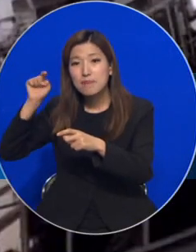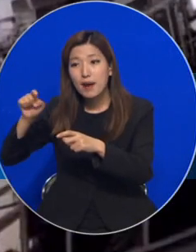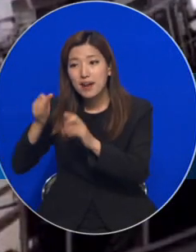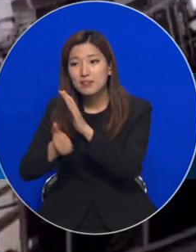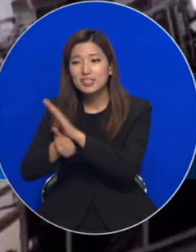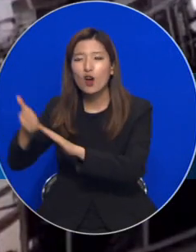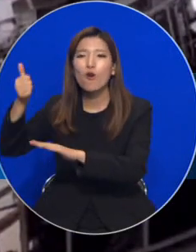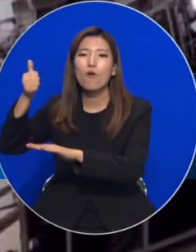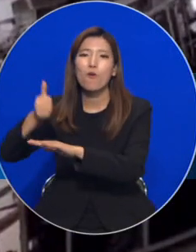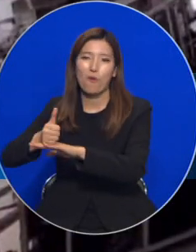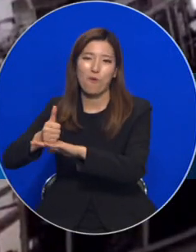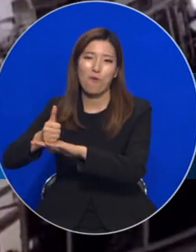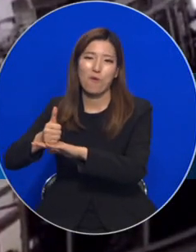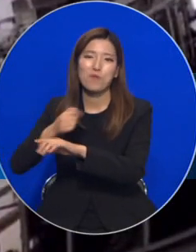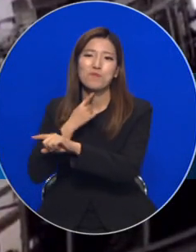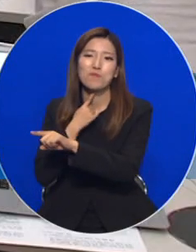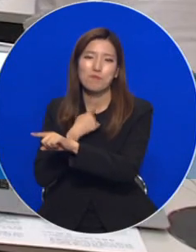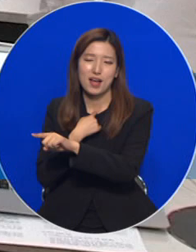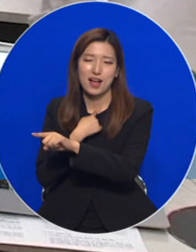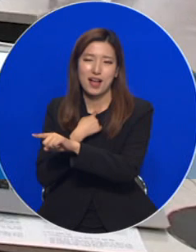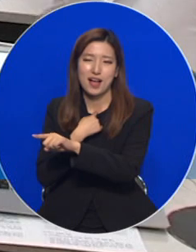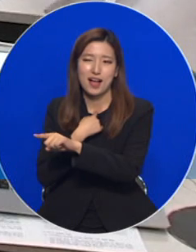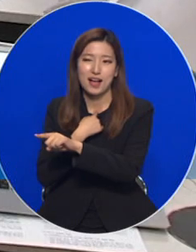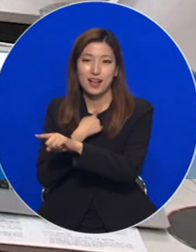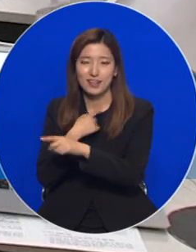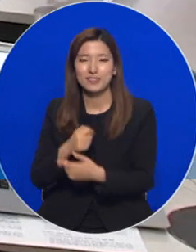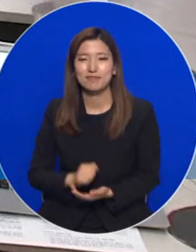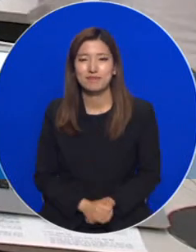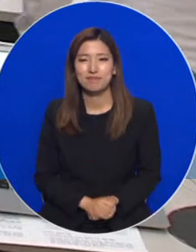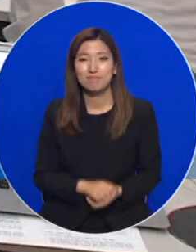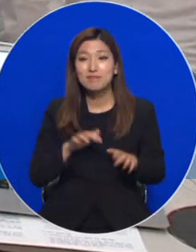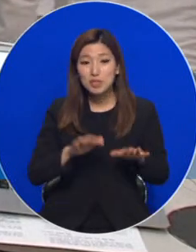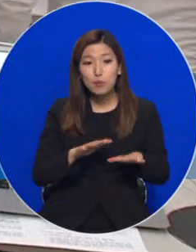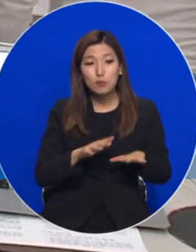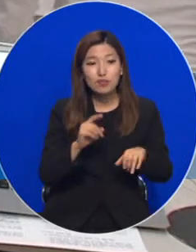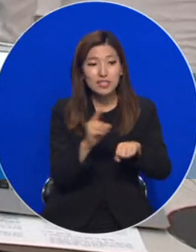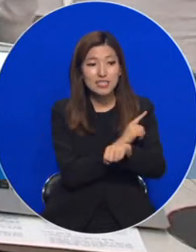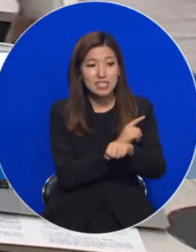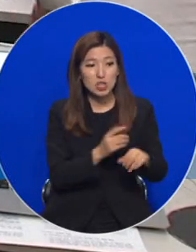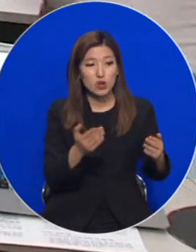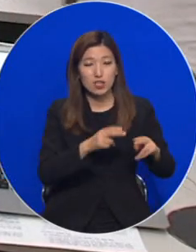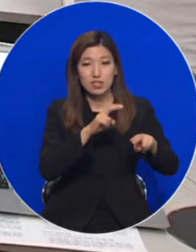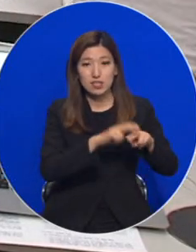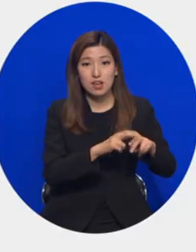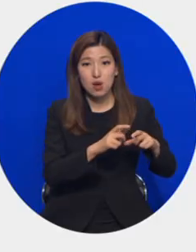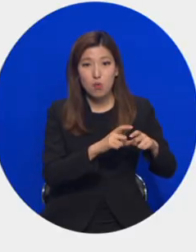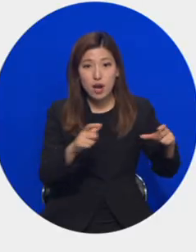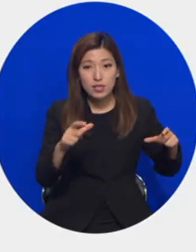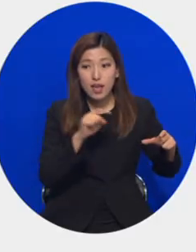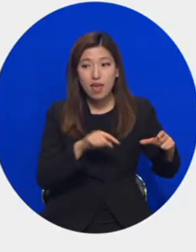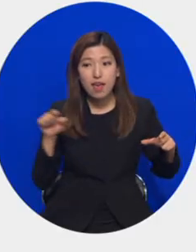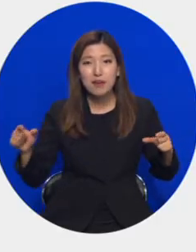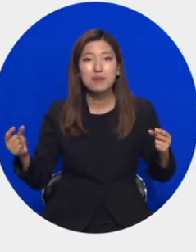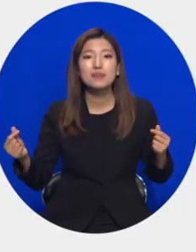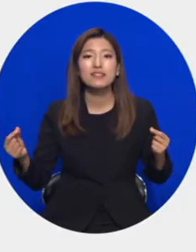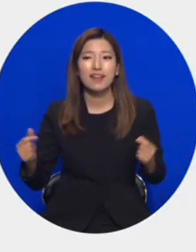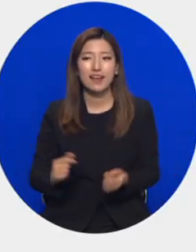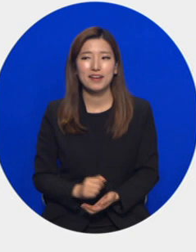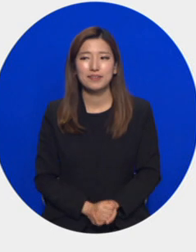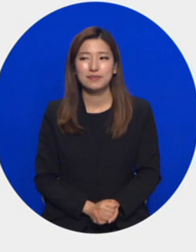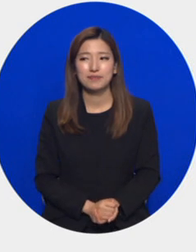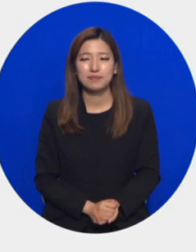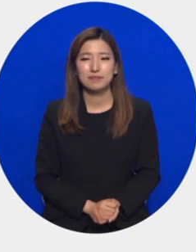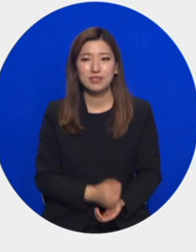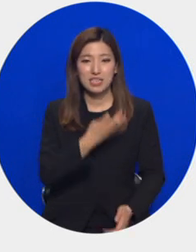빠른 산업화 도 이끌었습니다 정부가 발표한 데이터 땜에 개념도 이와 비슷합니다 142,000 원 의